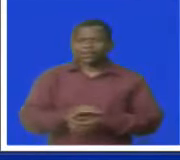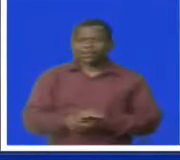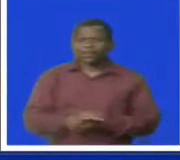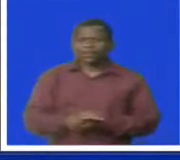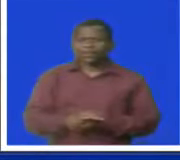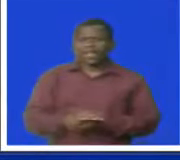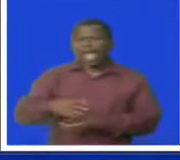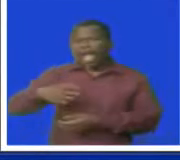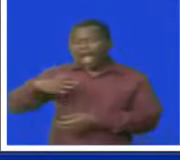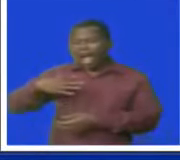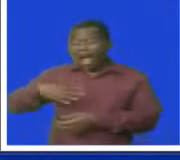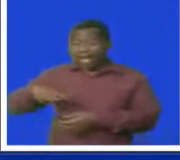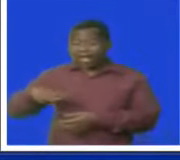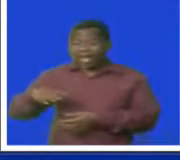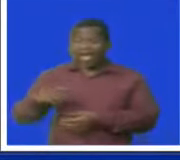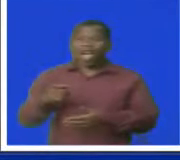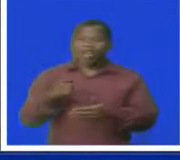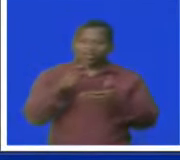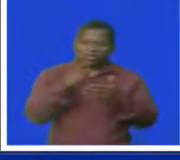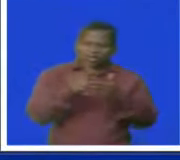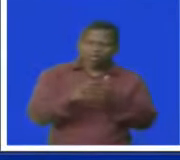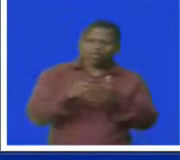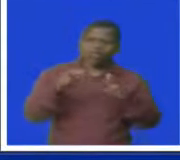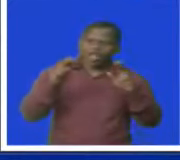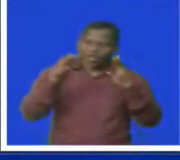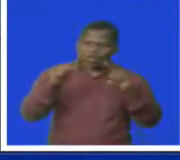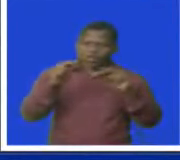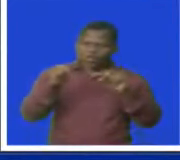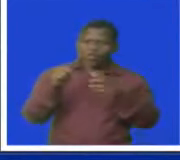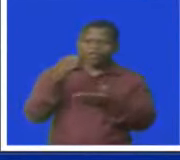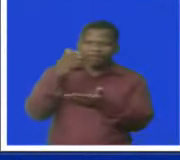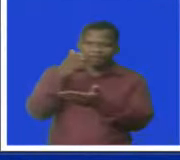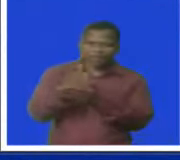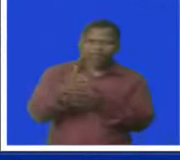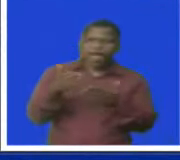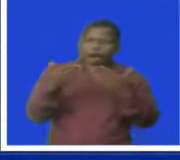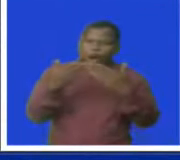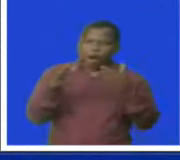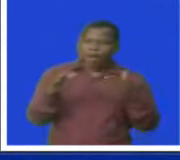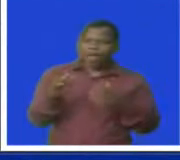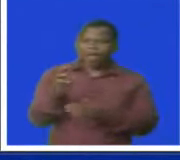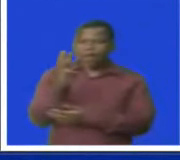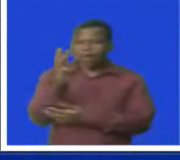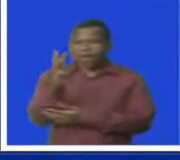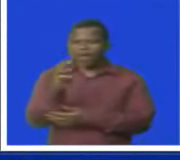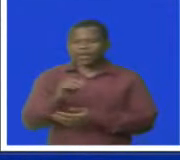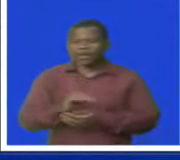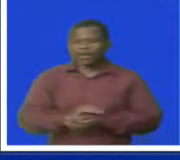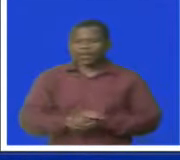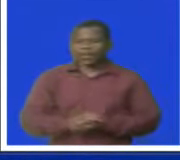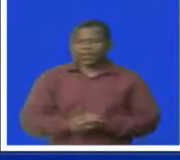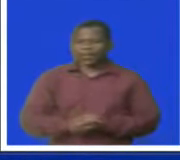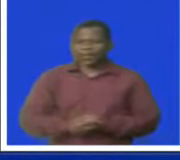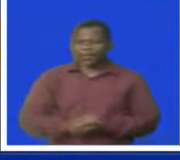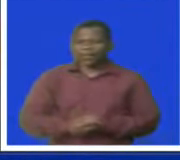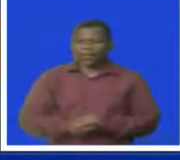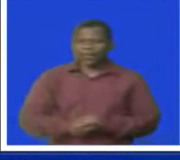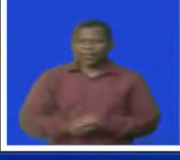kuletha emathuba emsebenti esiveni. Etindzabeni kubika Giyane Msibiti Thombe Nguncamiso Shabangu eMalkerns.